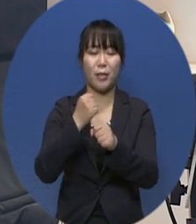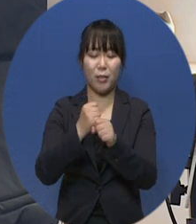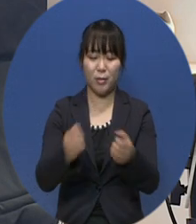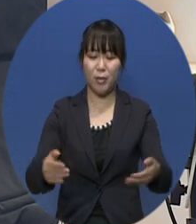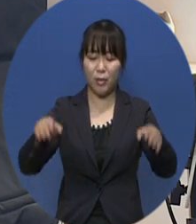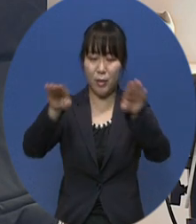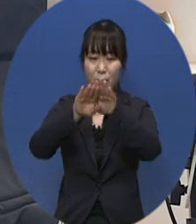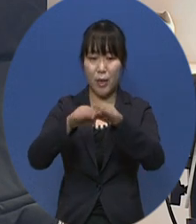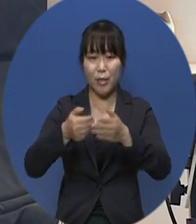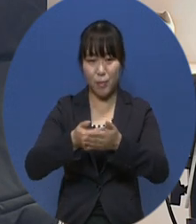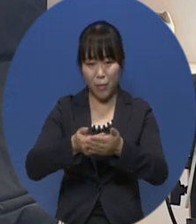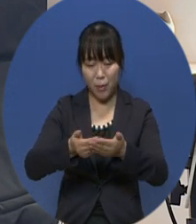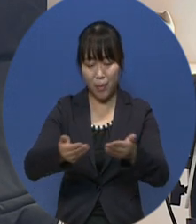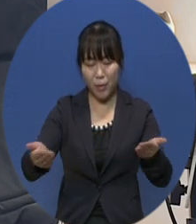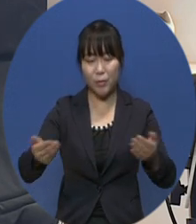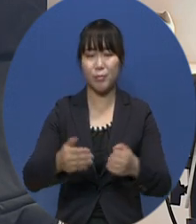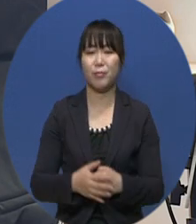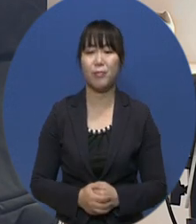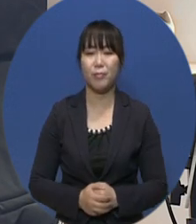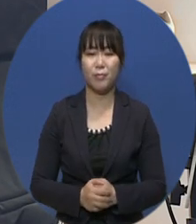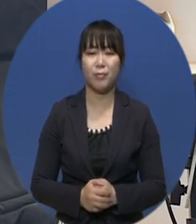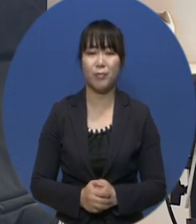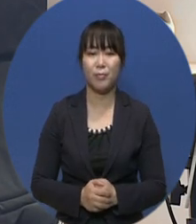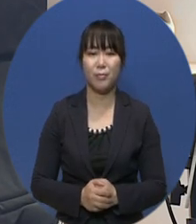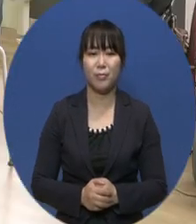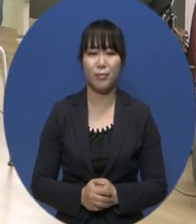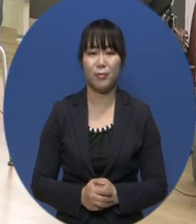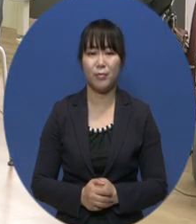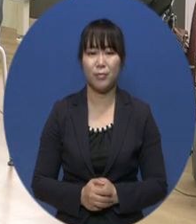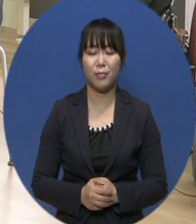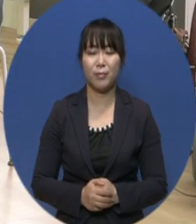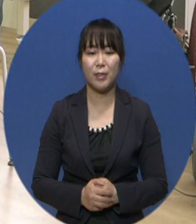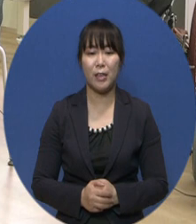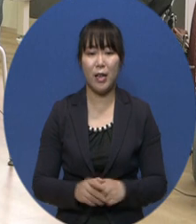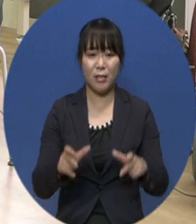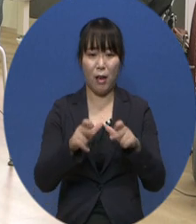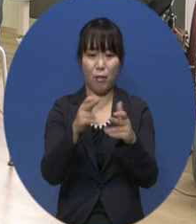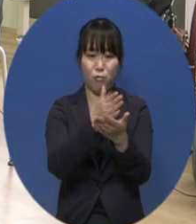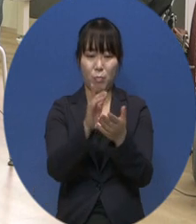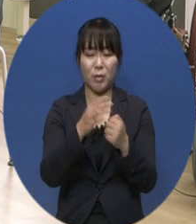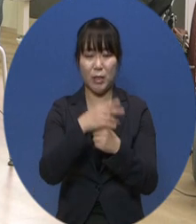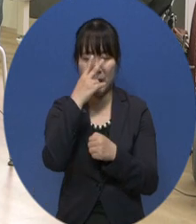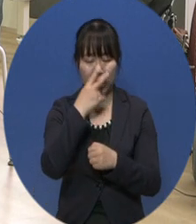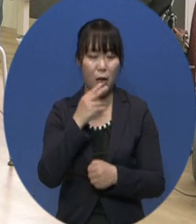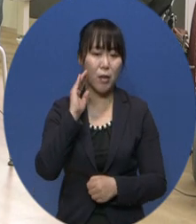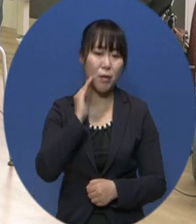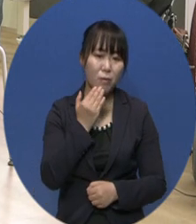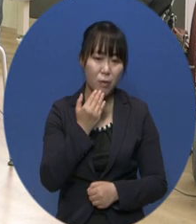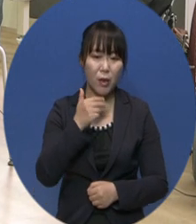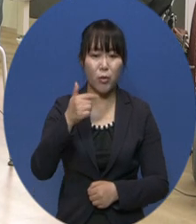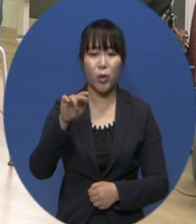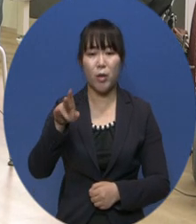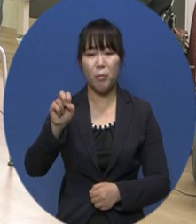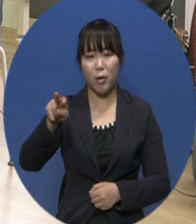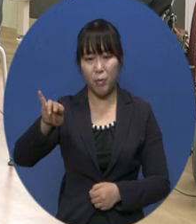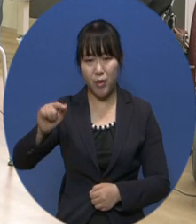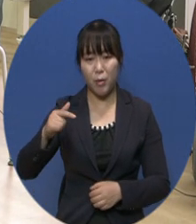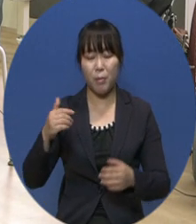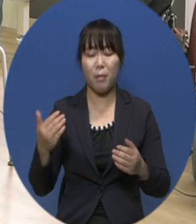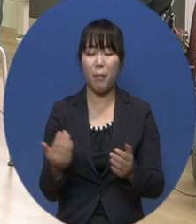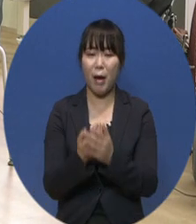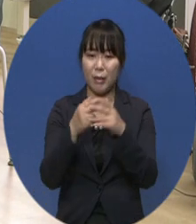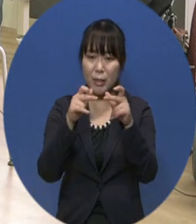저희가 만들어서 이제 배포를 기관들에게 하고 있습니다. 네. 그럼 장애 유형별이면 뭐 시각, 농안, 뇌병변, 네. 발달 장애